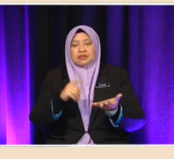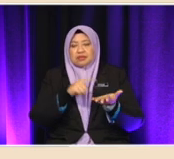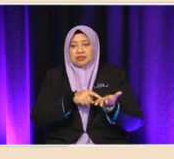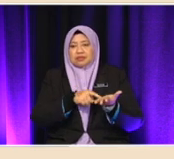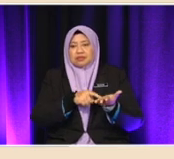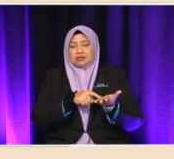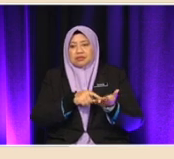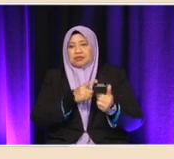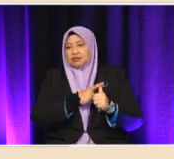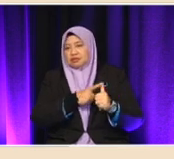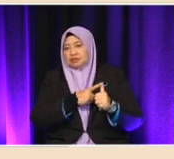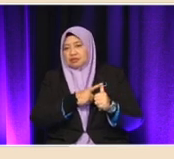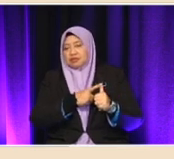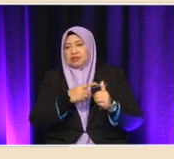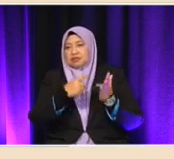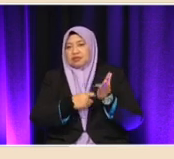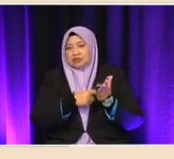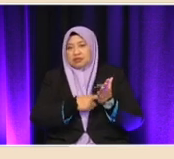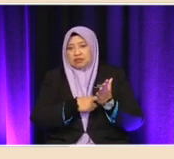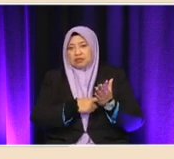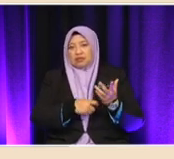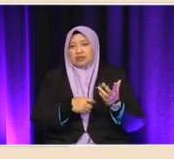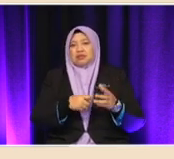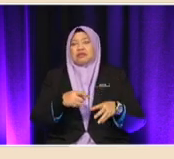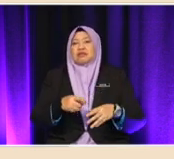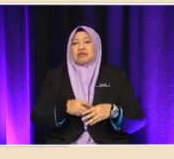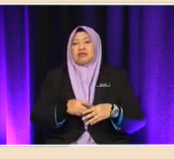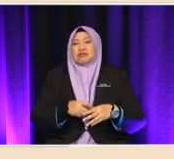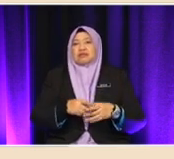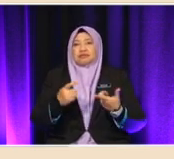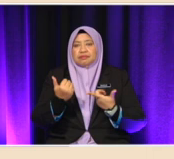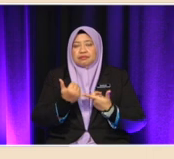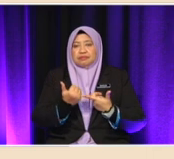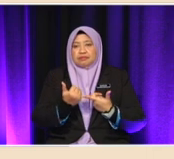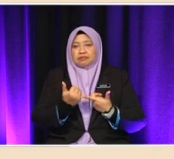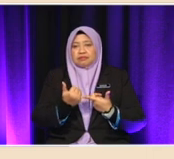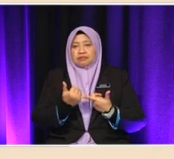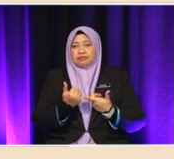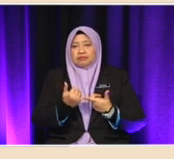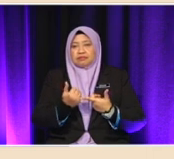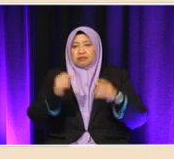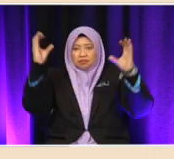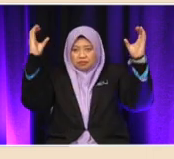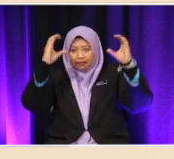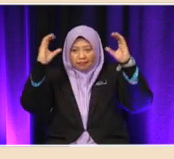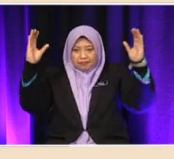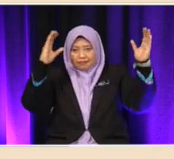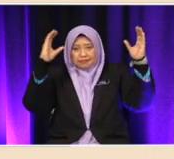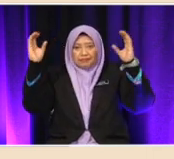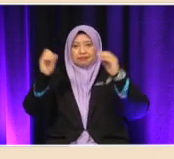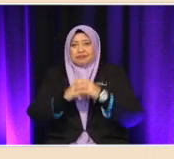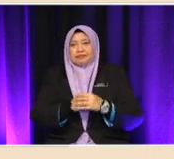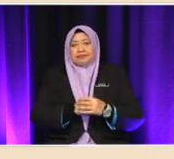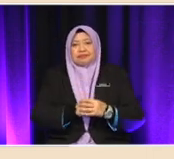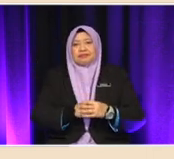kita lihat disebabkan oleh harga faktor pengeluaran yang kedua kita ada disebabkan oleh cuaca dan yang ketiga kita